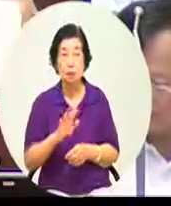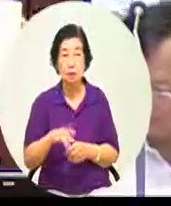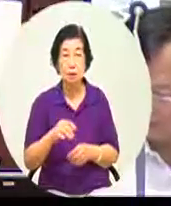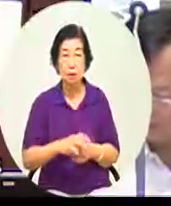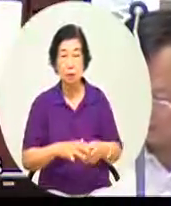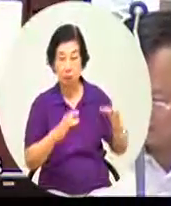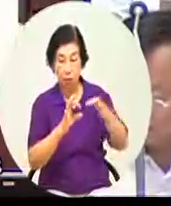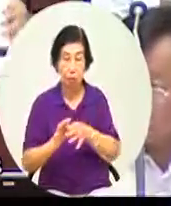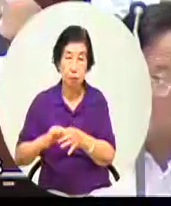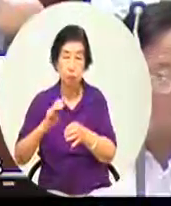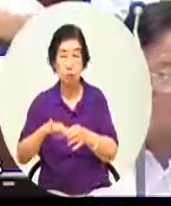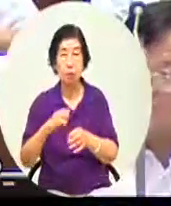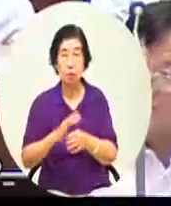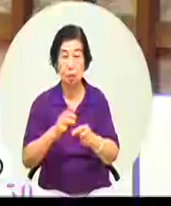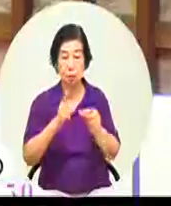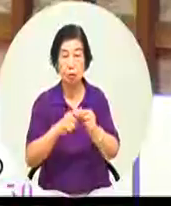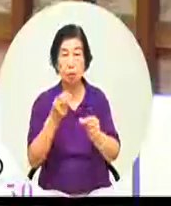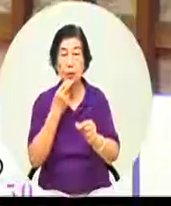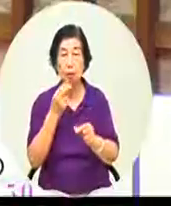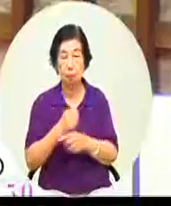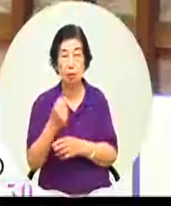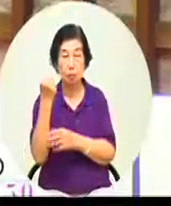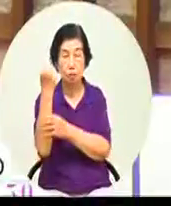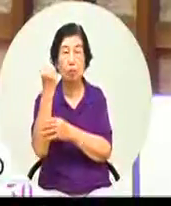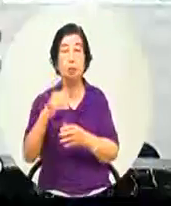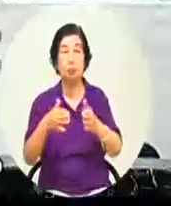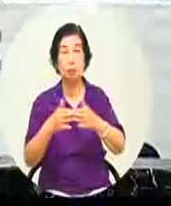跟中央做一个争取。